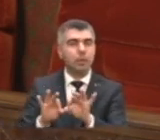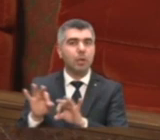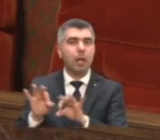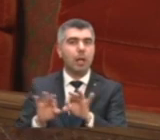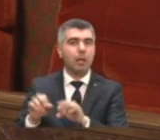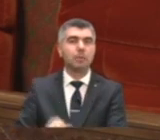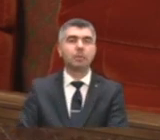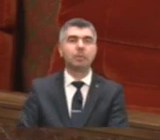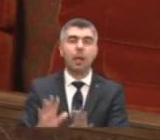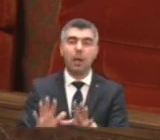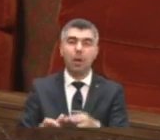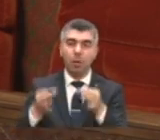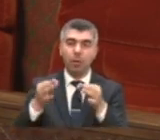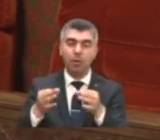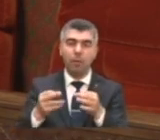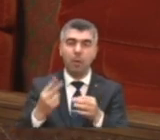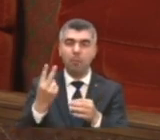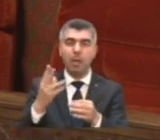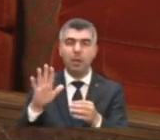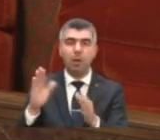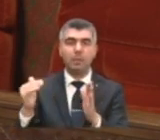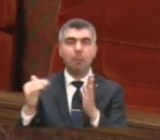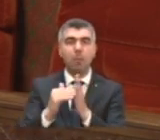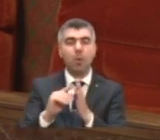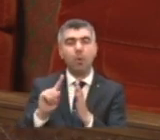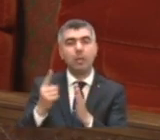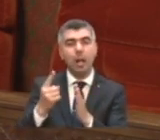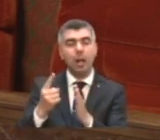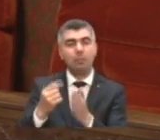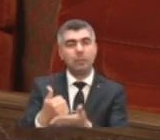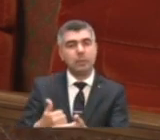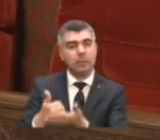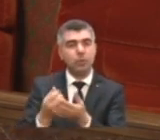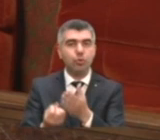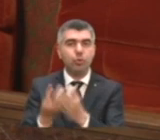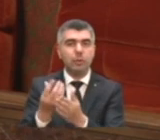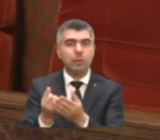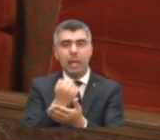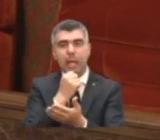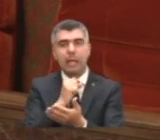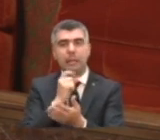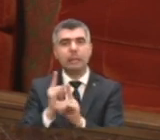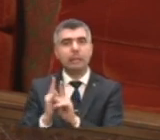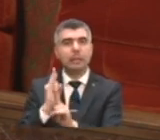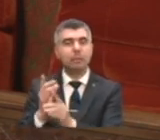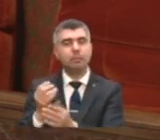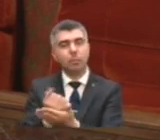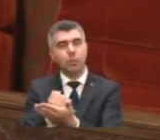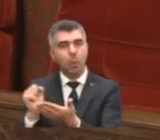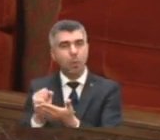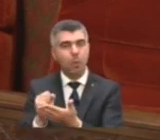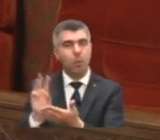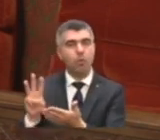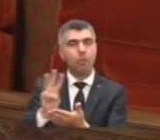والتدابير منها تخصيص ديال 250 مليون ديال الدرهم لتجديد الحظيره، مواصله مجانيه التكوين للسائقين